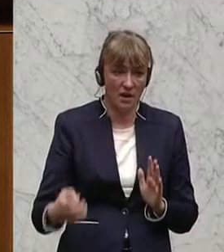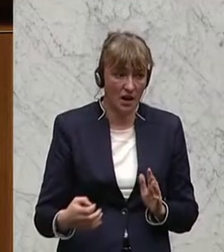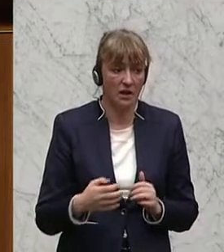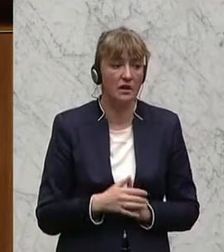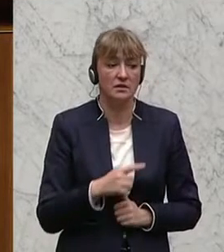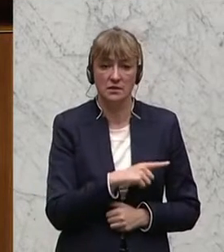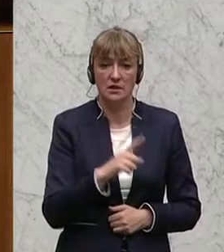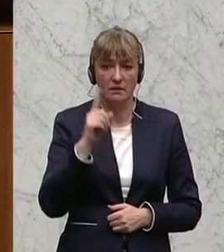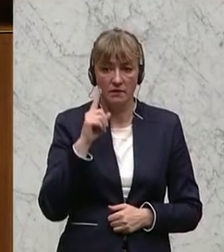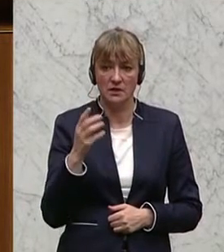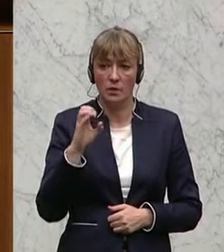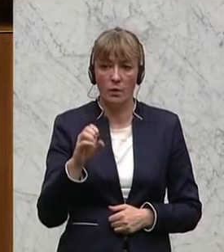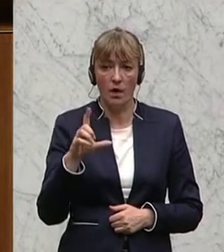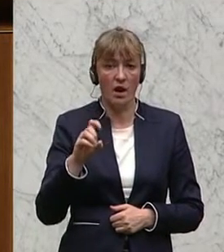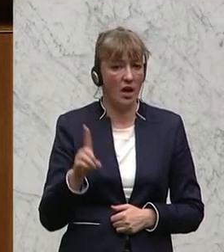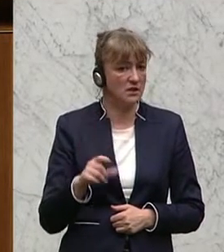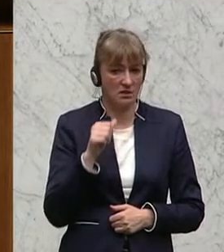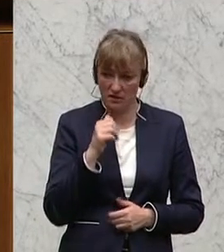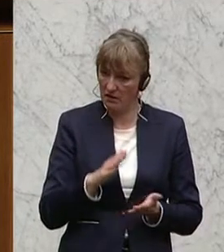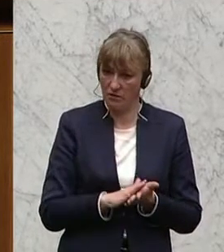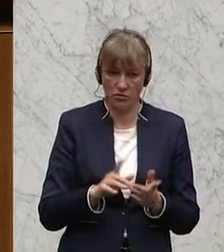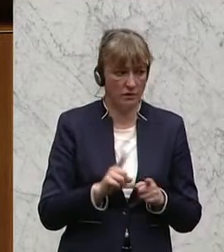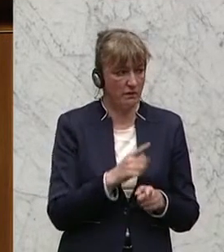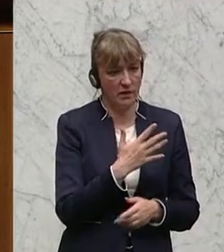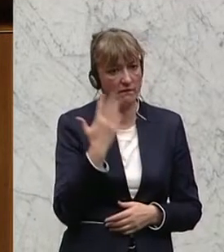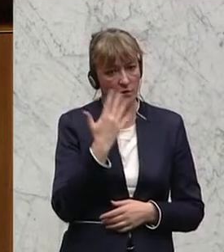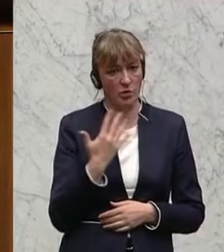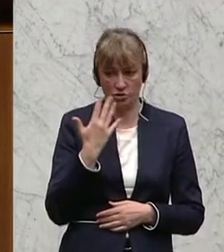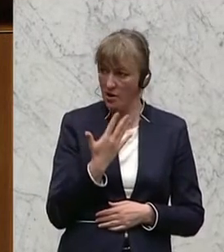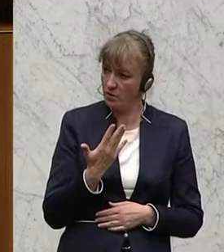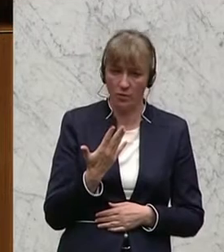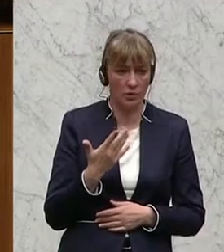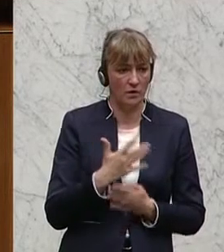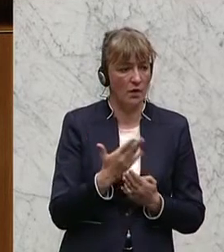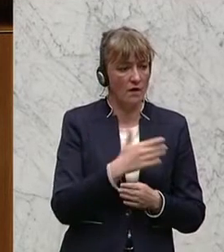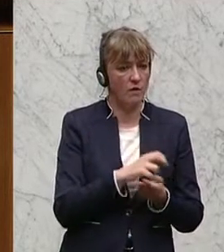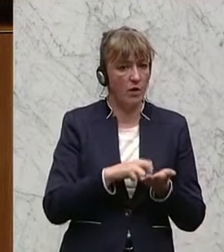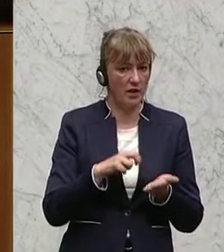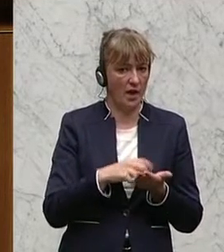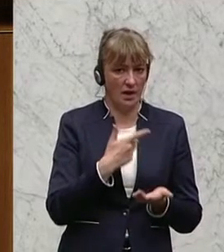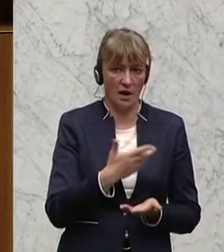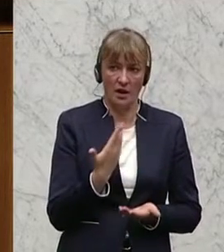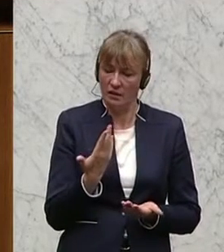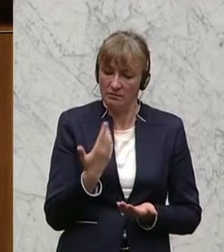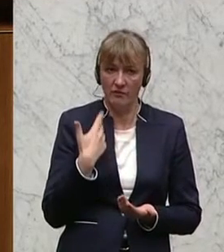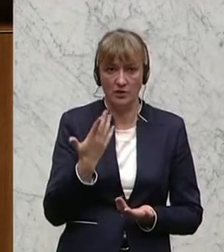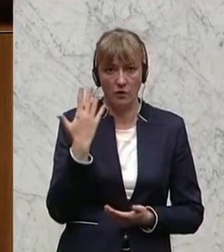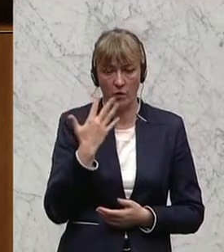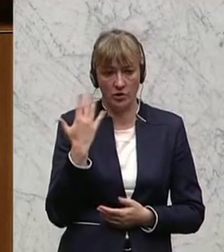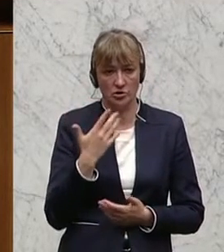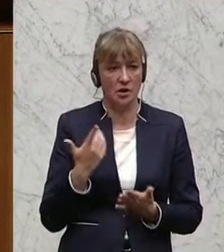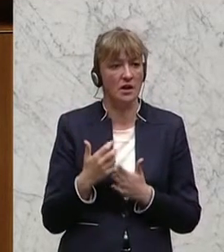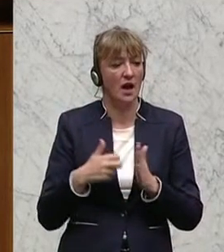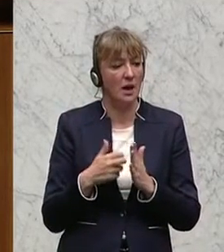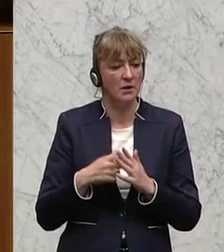Sie wissen, dass das mit den ÜLAS nicht funktioniert, so wie Sie sich das vorgestellt haben, beziehungsweise Ihr Vorgänger sich vorgestellt hat. Sie wissen, dass die